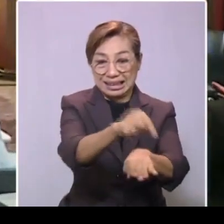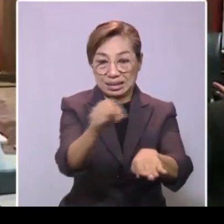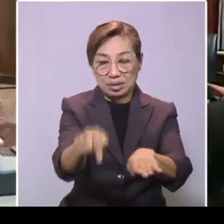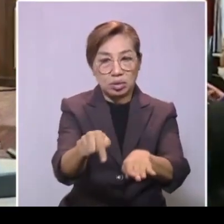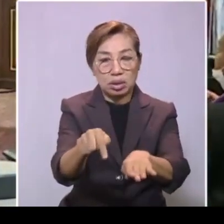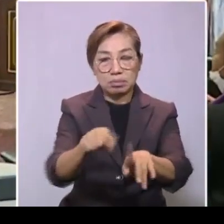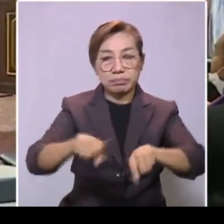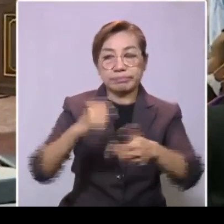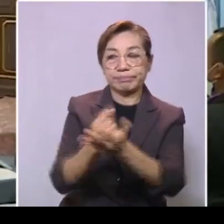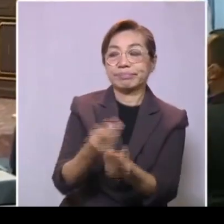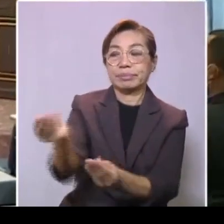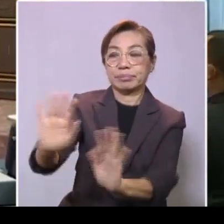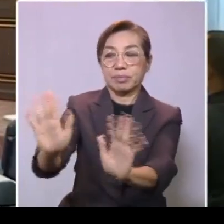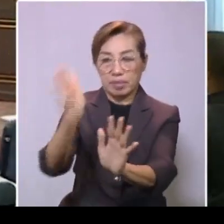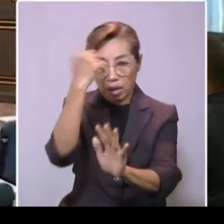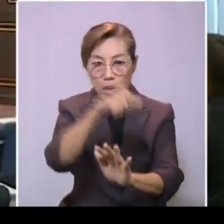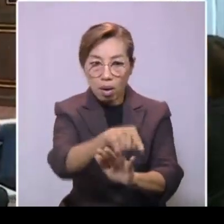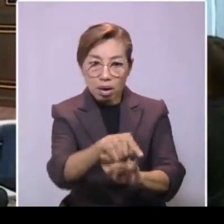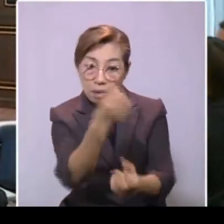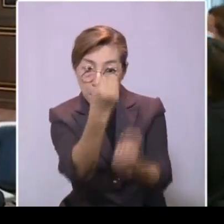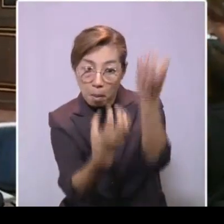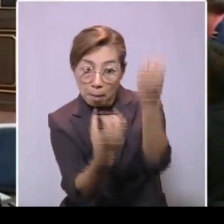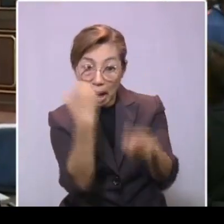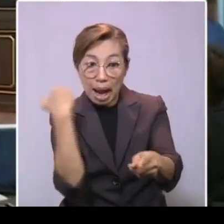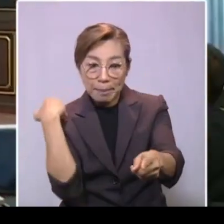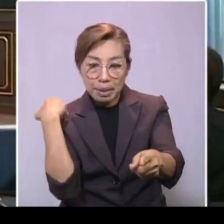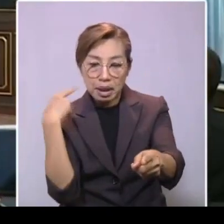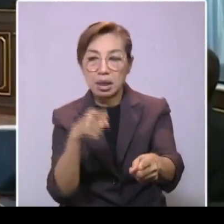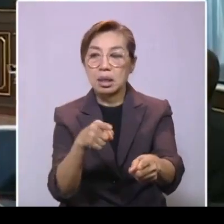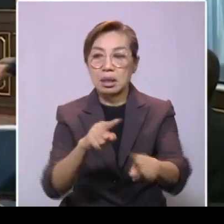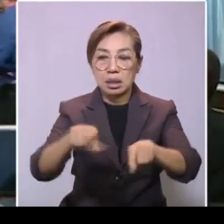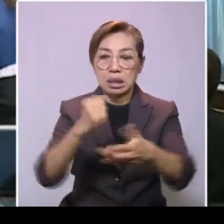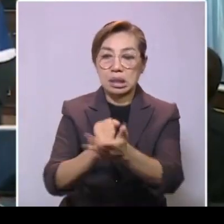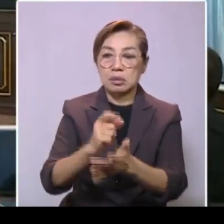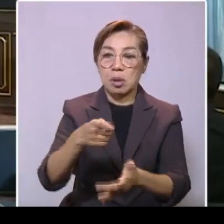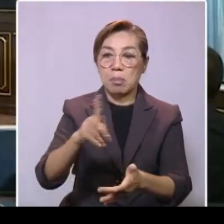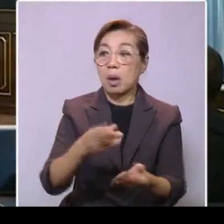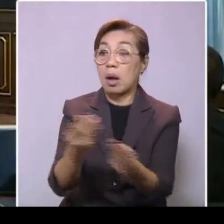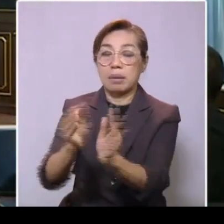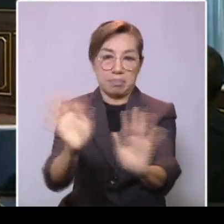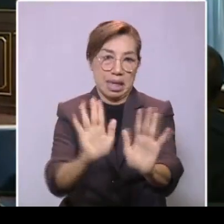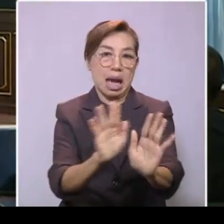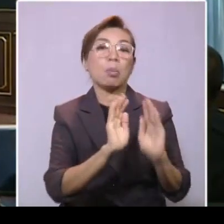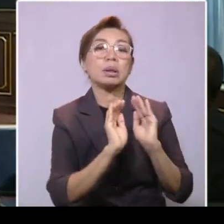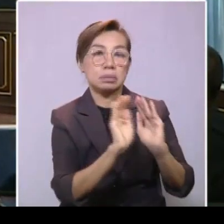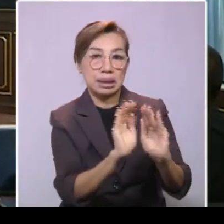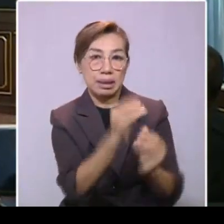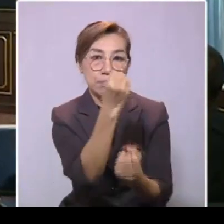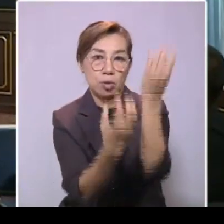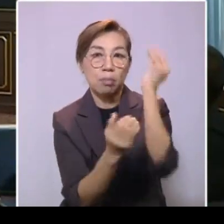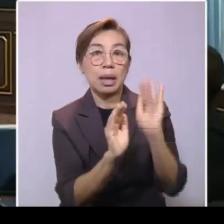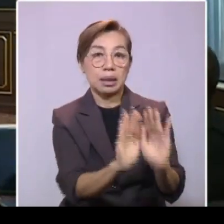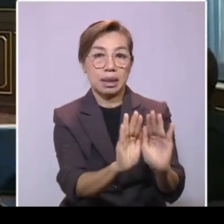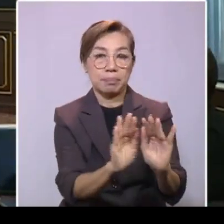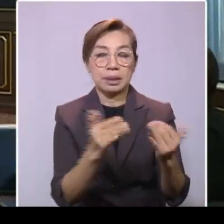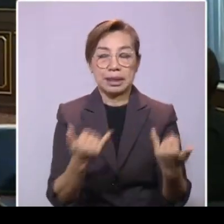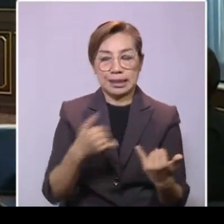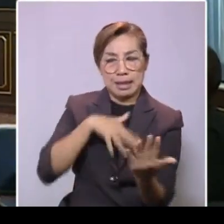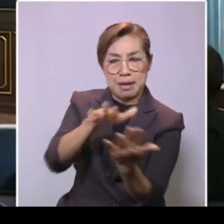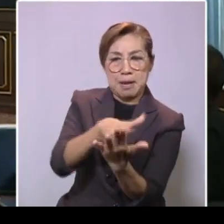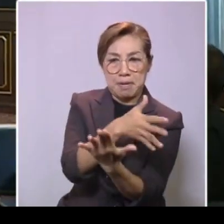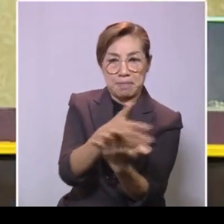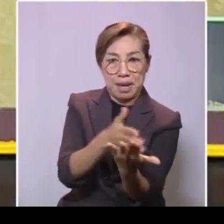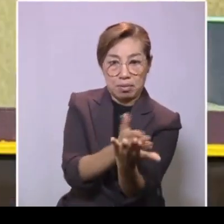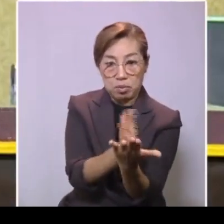รวมถึงพื้นที่ที่ยังมีสภาพป่าเพื่อเพื่อสงวนรักษาทรัพยากรป่าไม้ค่ะตอนนี้นะครับก็ขอให้การอ่าปรับปรุงแผน